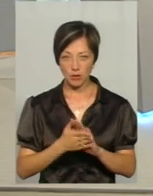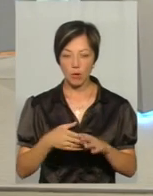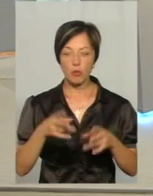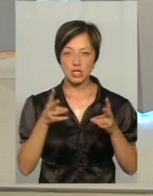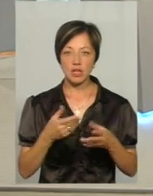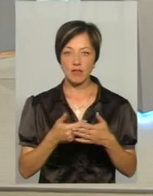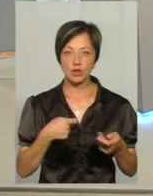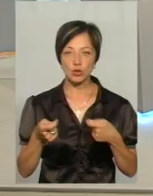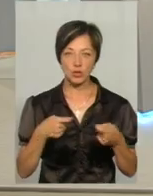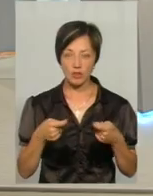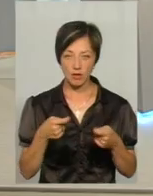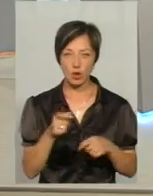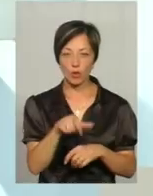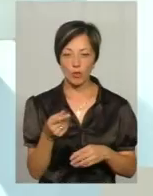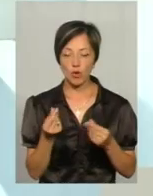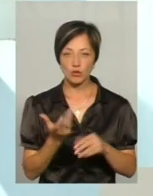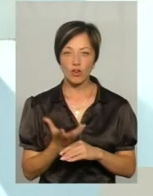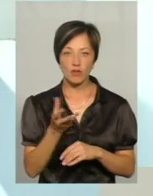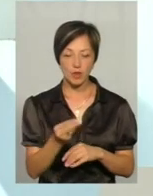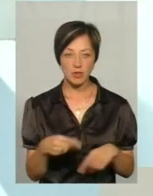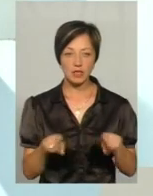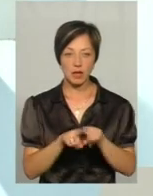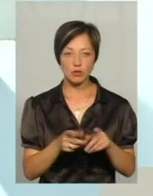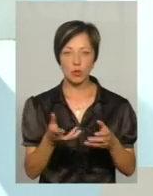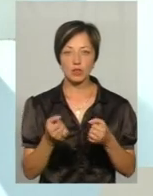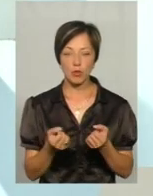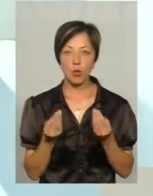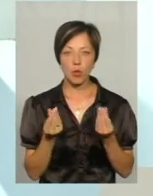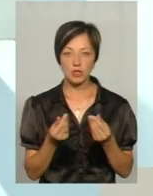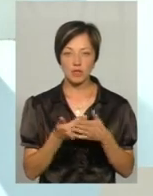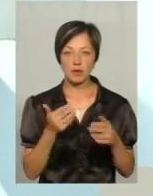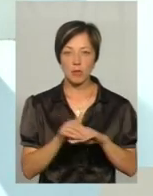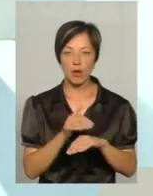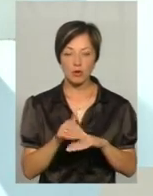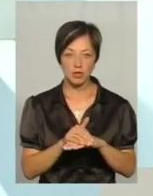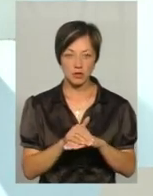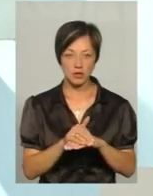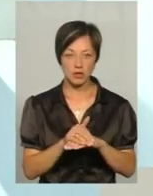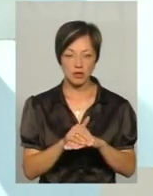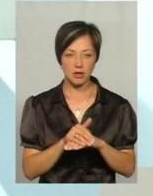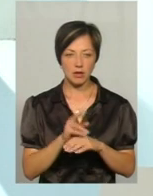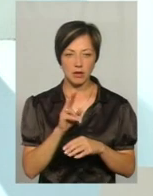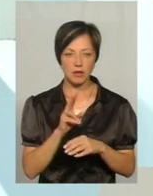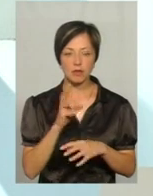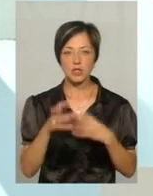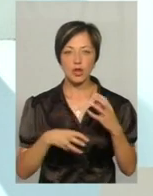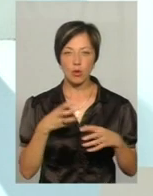торгівлі людьми грошової виплати. Окрім того, вони також отримують кошти від міжнародної організації з міграції,